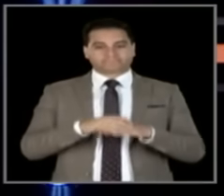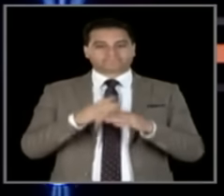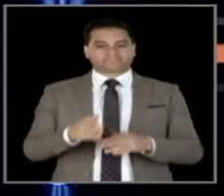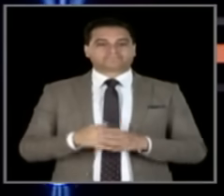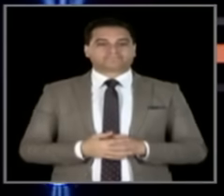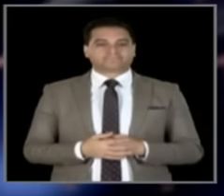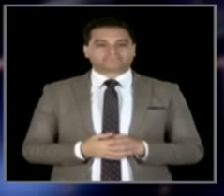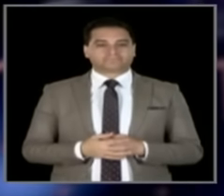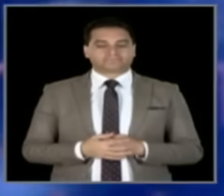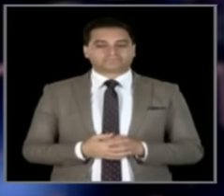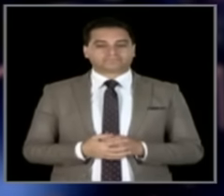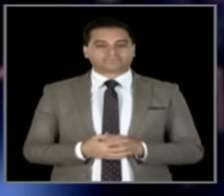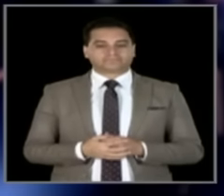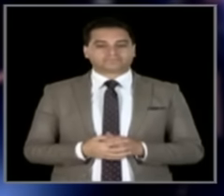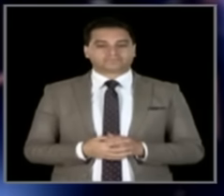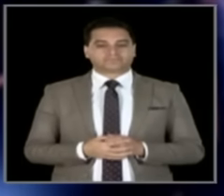البزر.